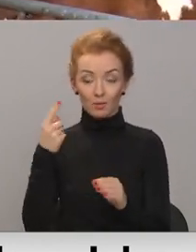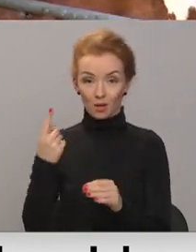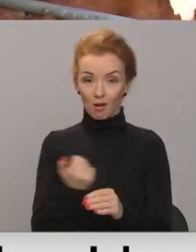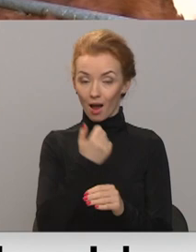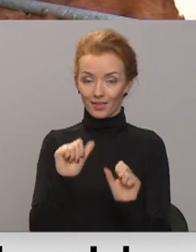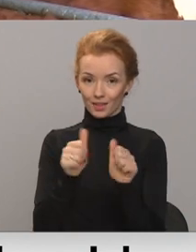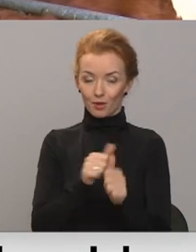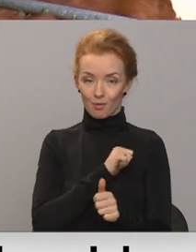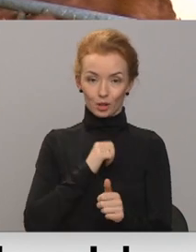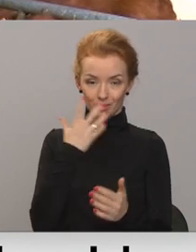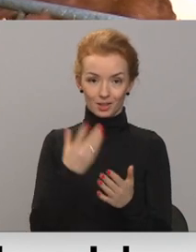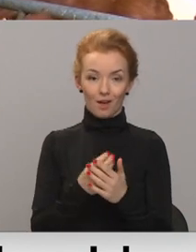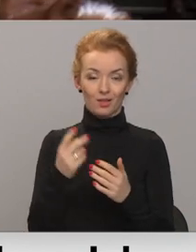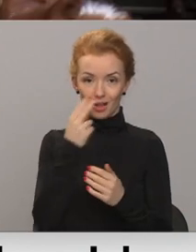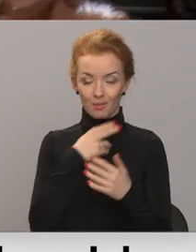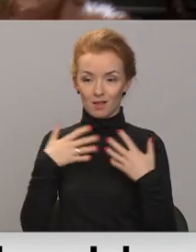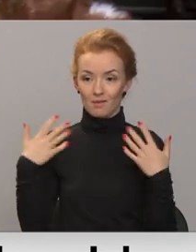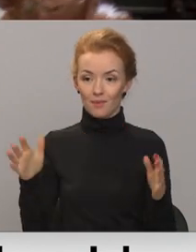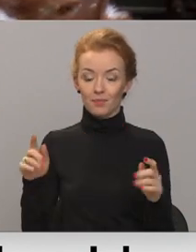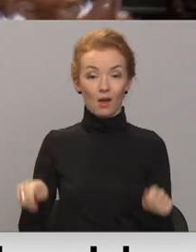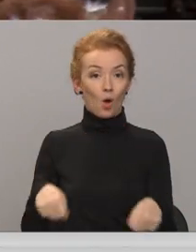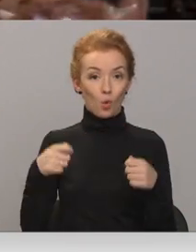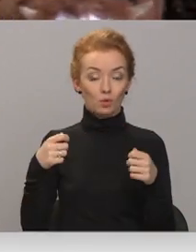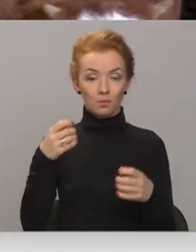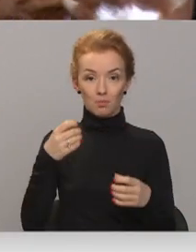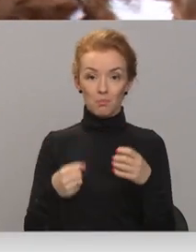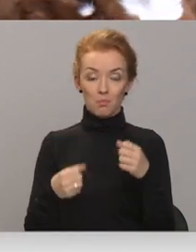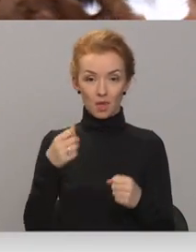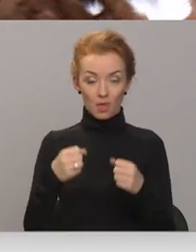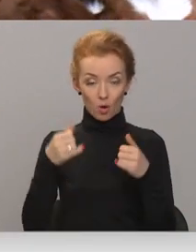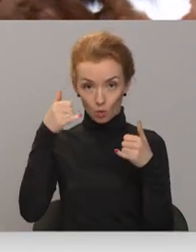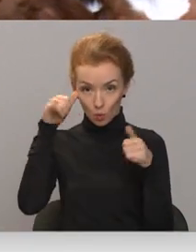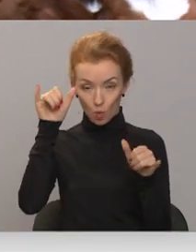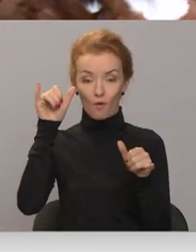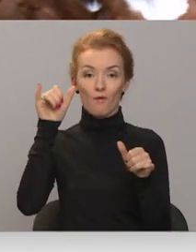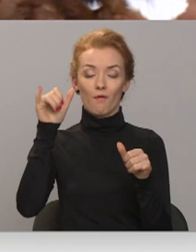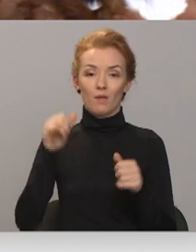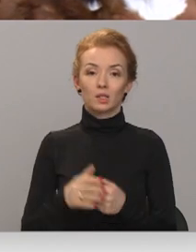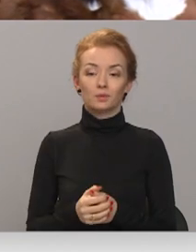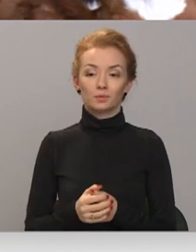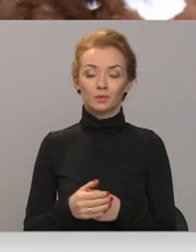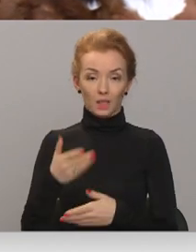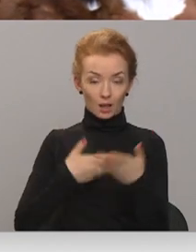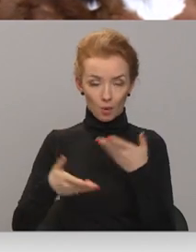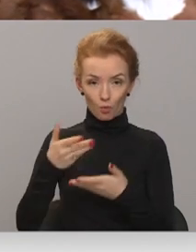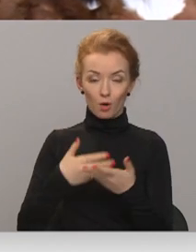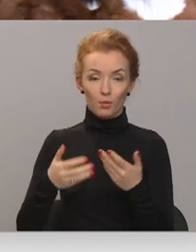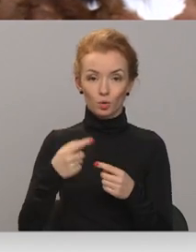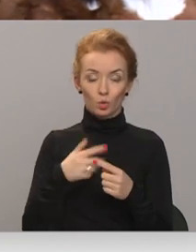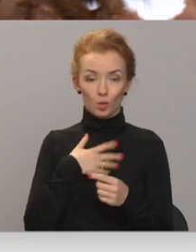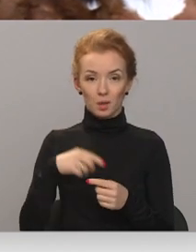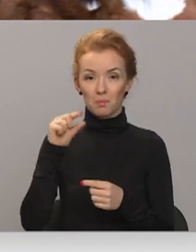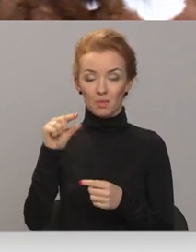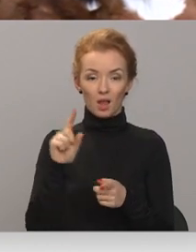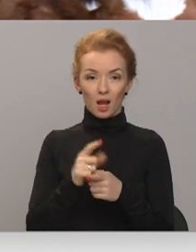izveidota pašam sava saimniecība. Audzējam pīna gūs, pīna lūkopēba nosadarbojamies. Ļoti minimāli